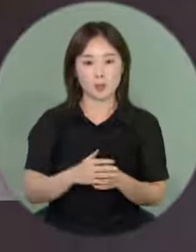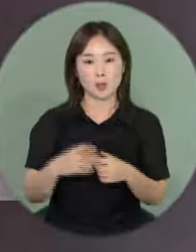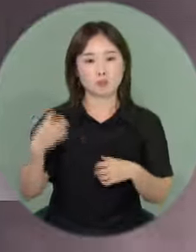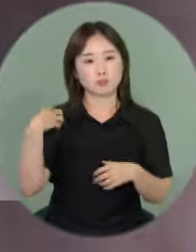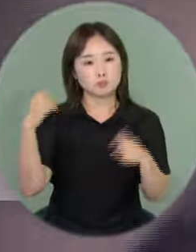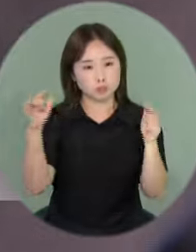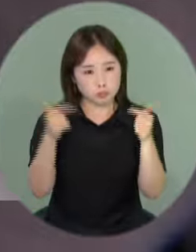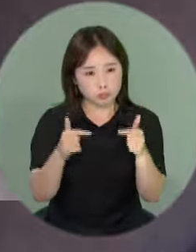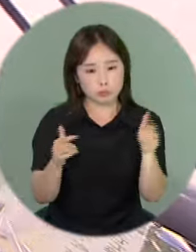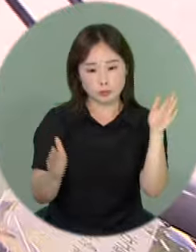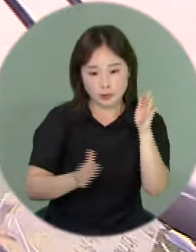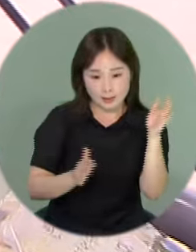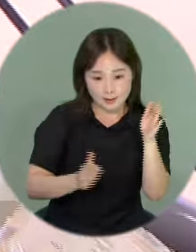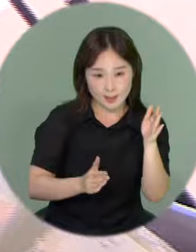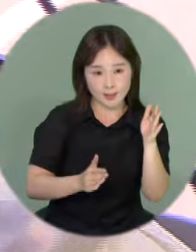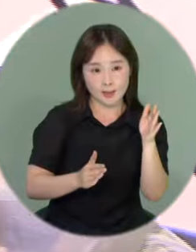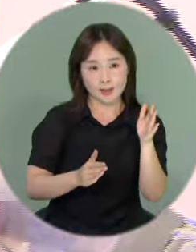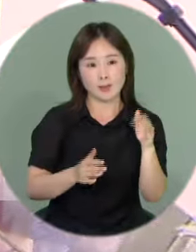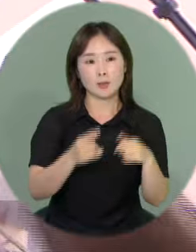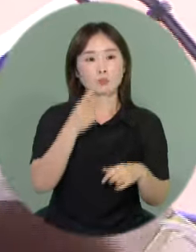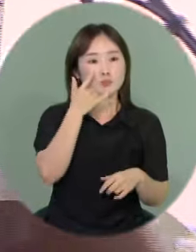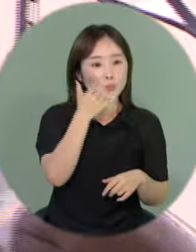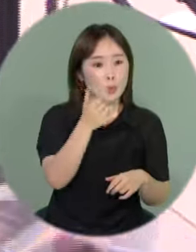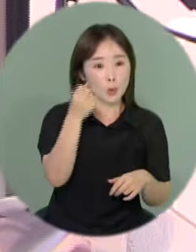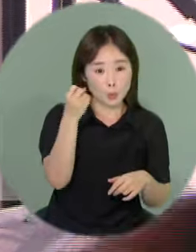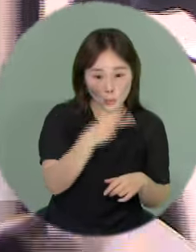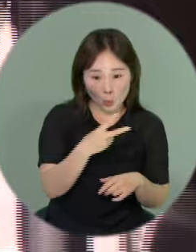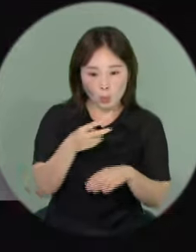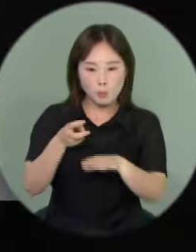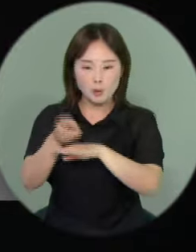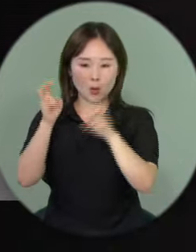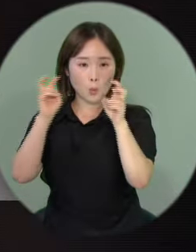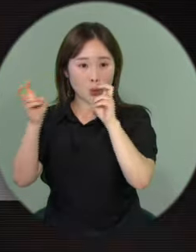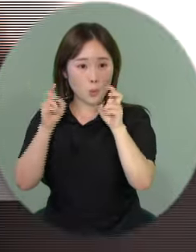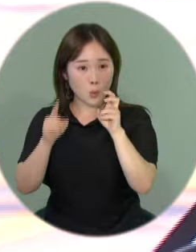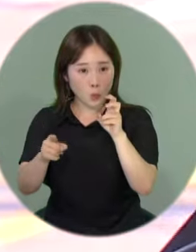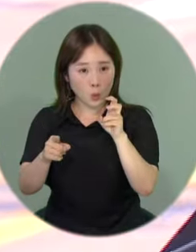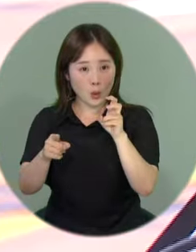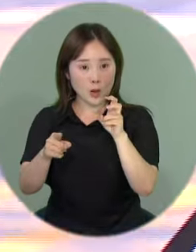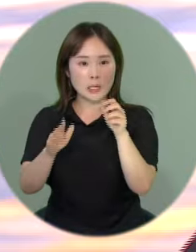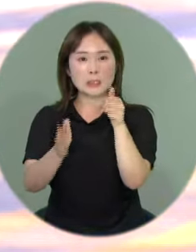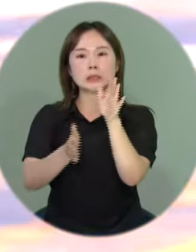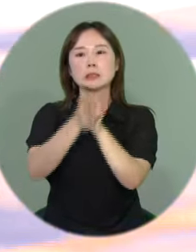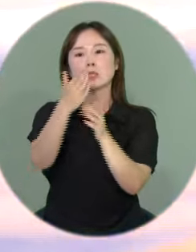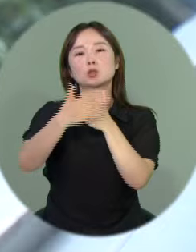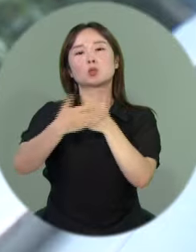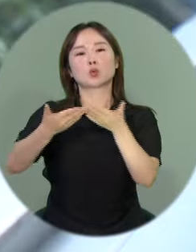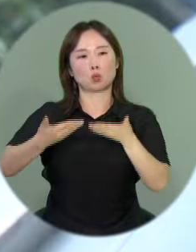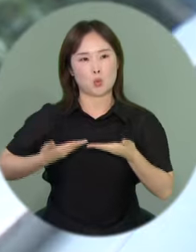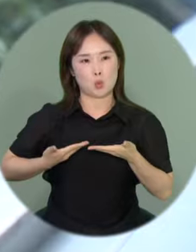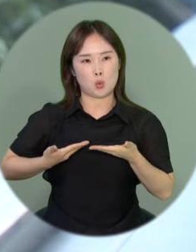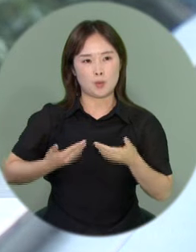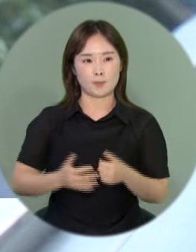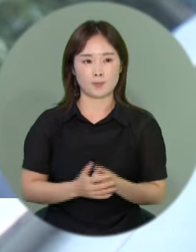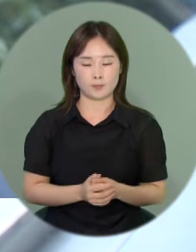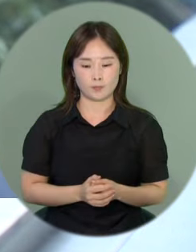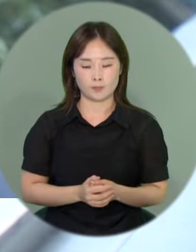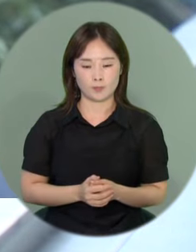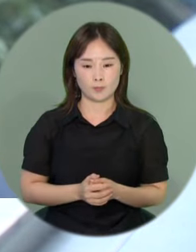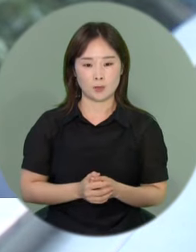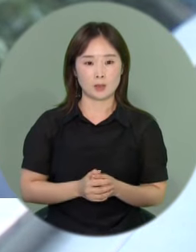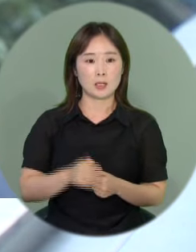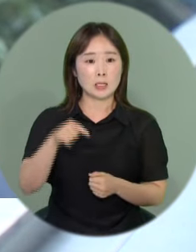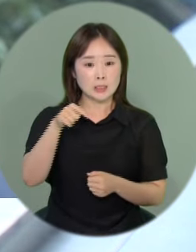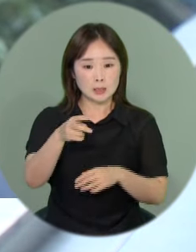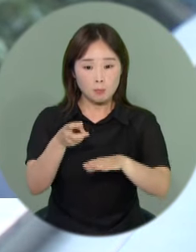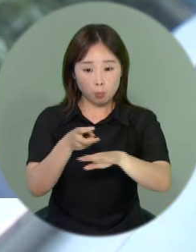물론 지자체가 차액분을 보조해 주니 운수 업체들도 경영 개선 효과가 있어 반깁니다 농어촌버스 탈 요금제를